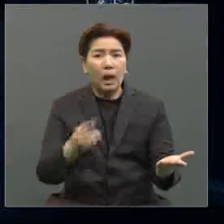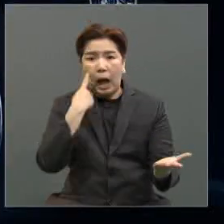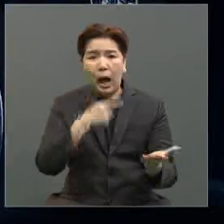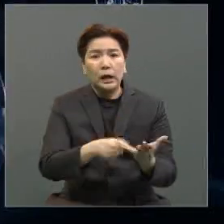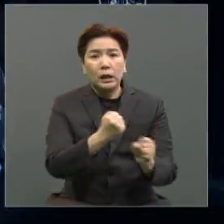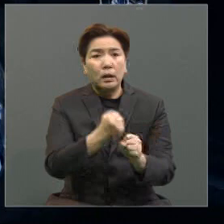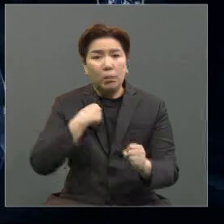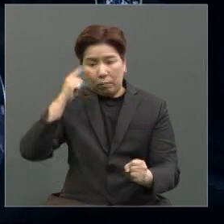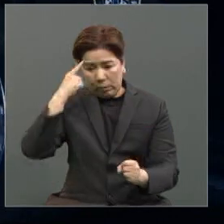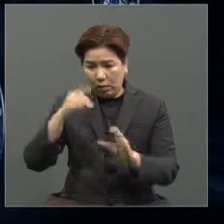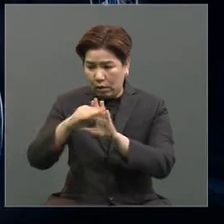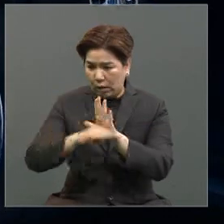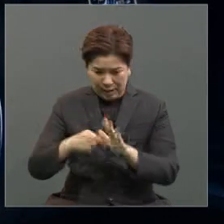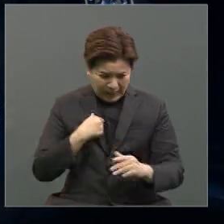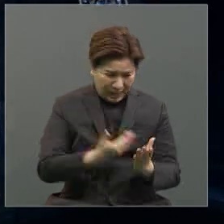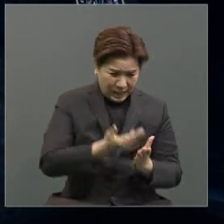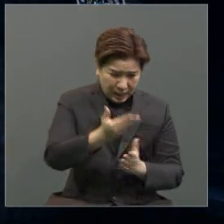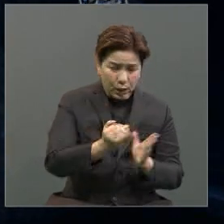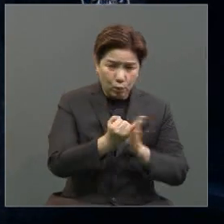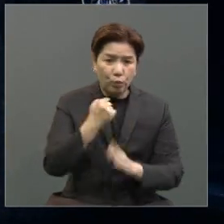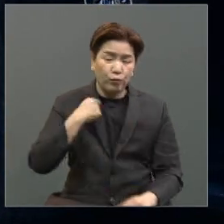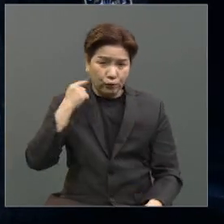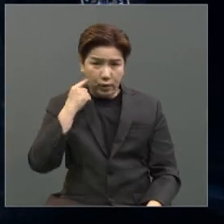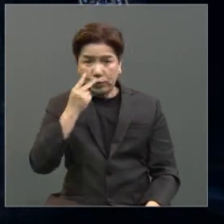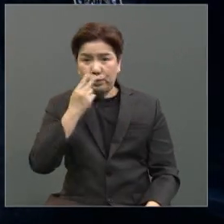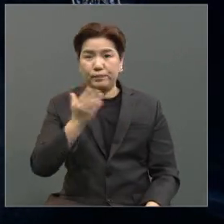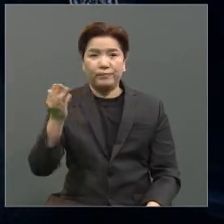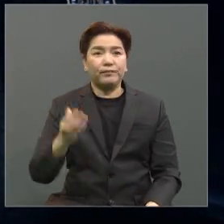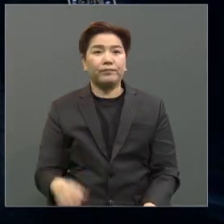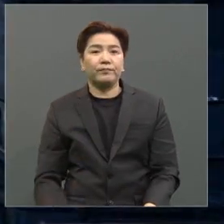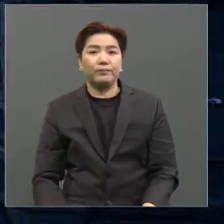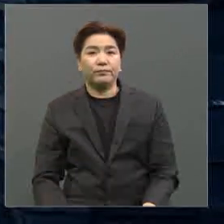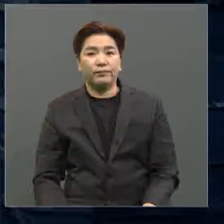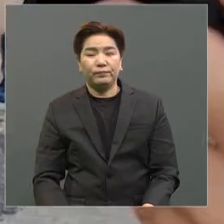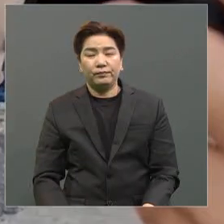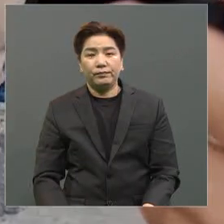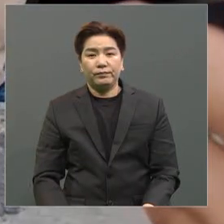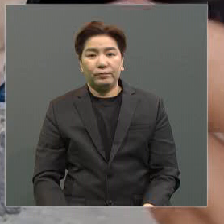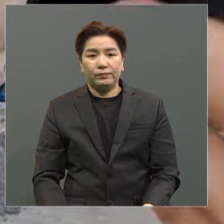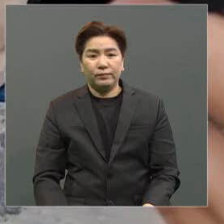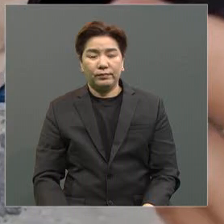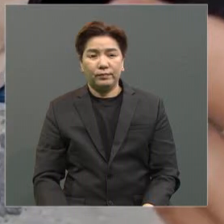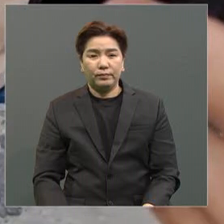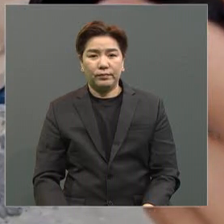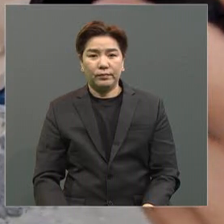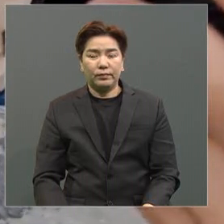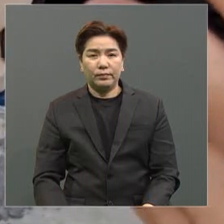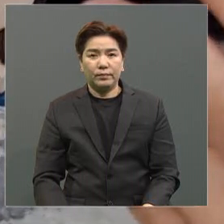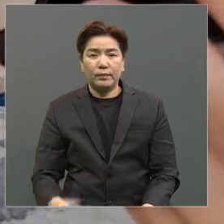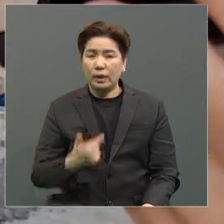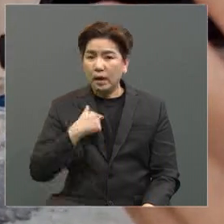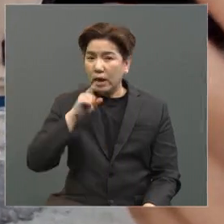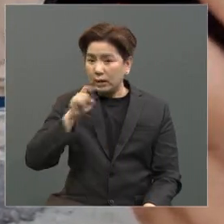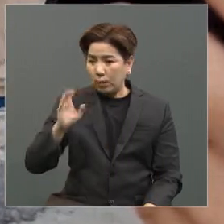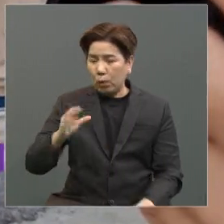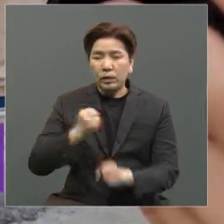มือของใครขั้นตอนไหนตรงไหนลองฟังเสียงบางช่วงบางตอนดูครับพอทางทาง